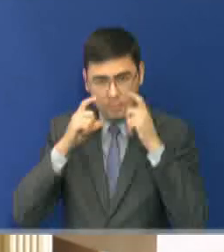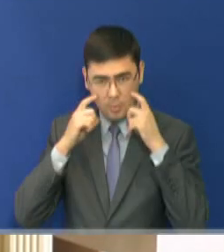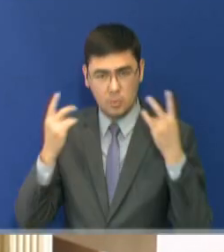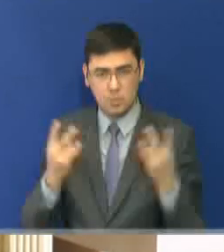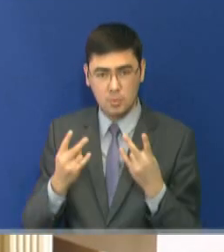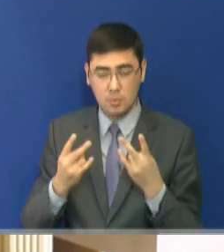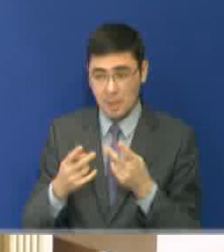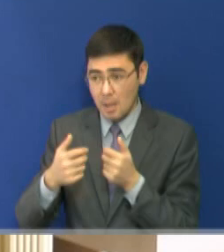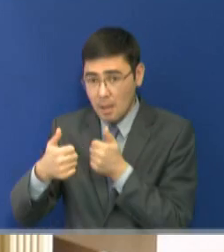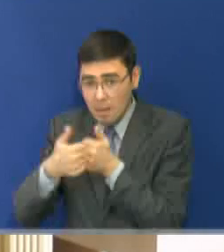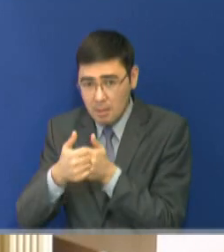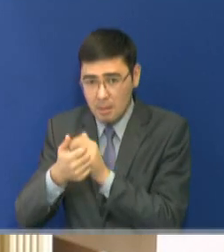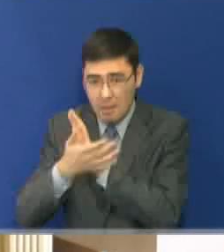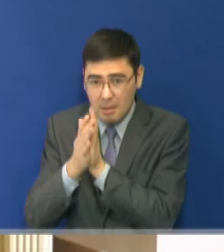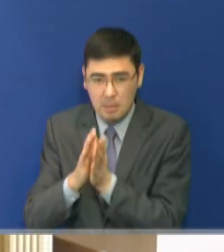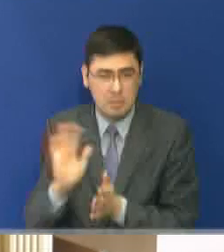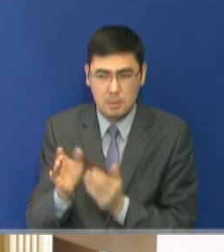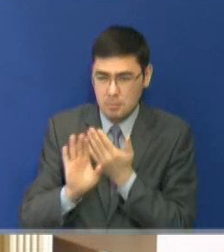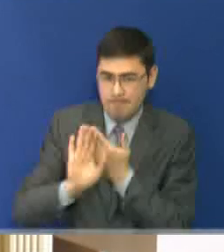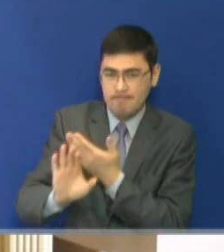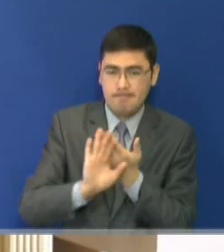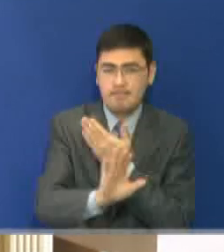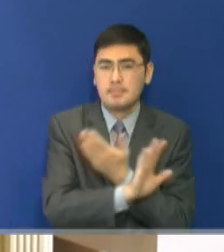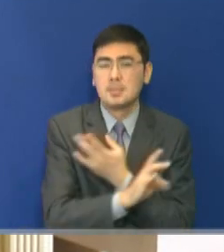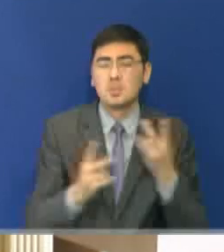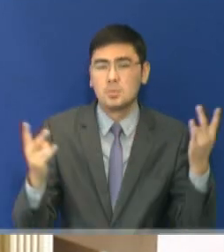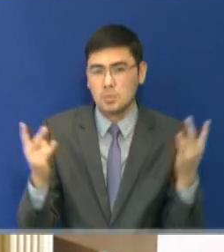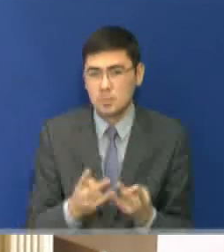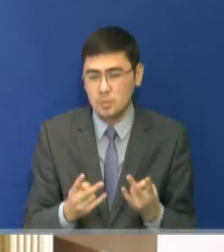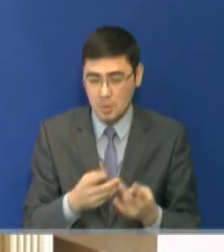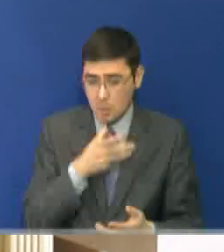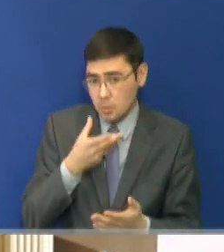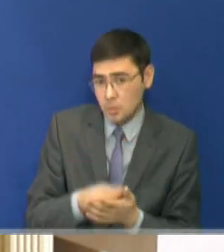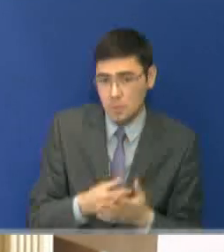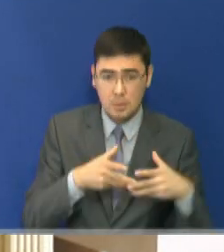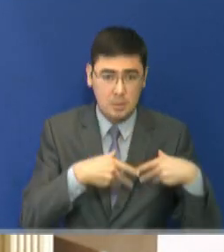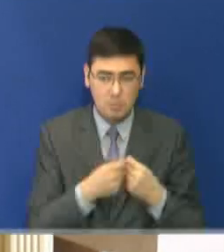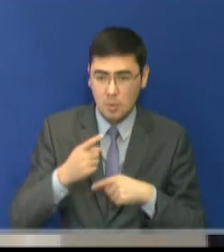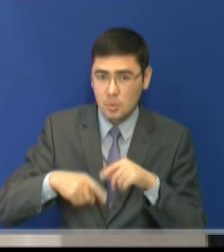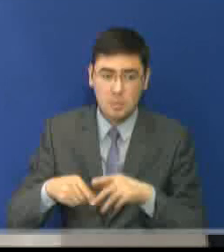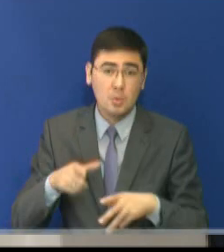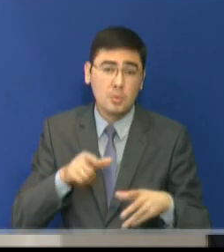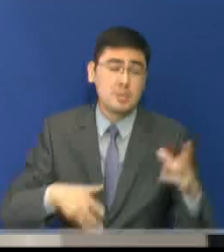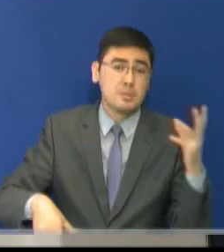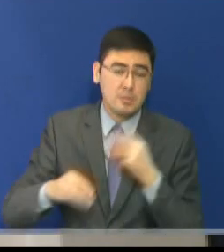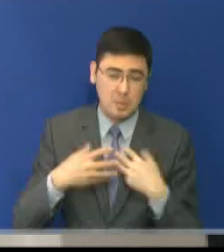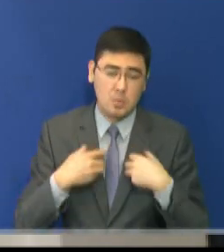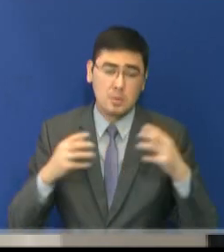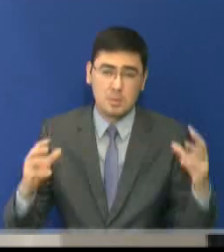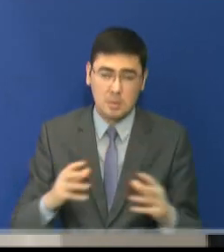Это необходимо для безопасности своей семьи и семьи других людей. Давайте не будем это